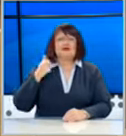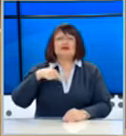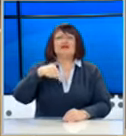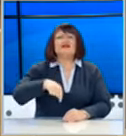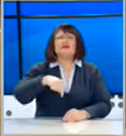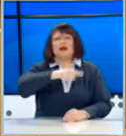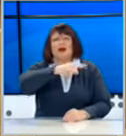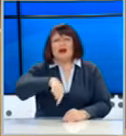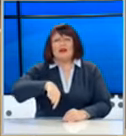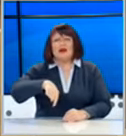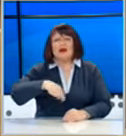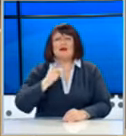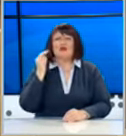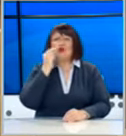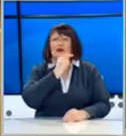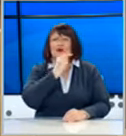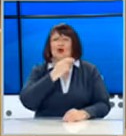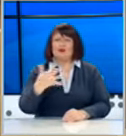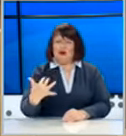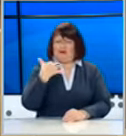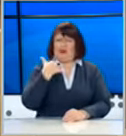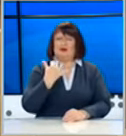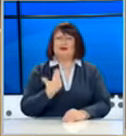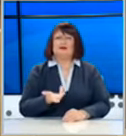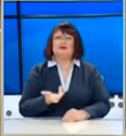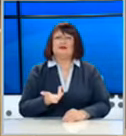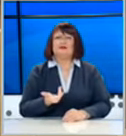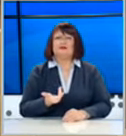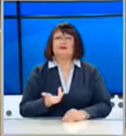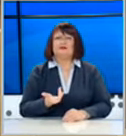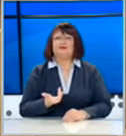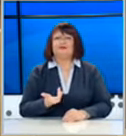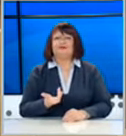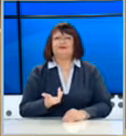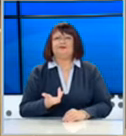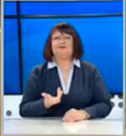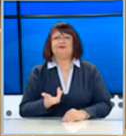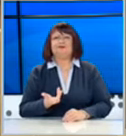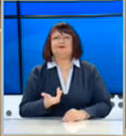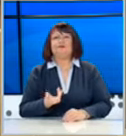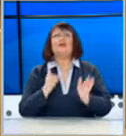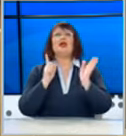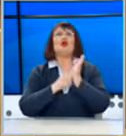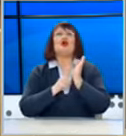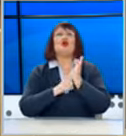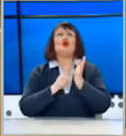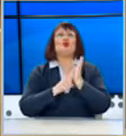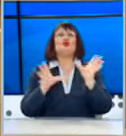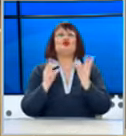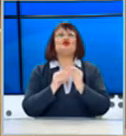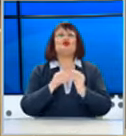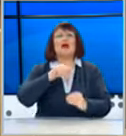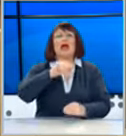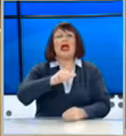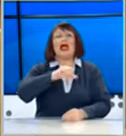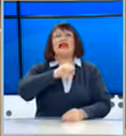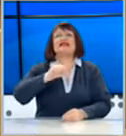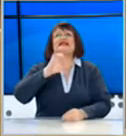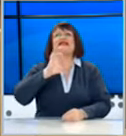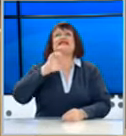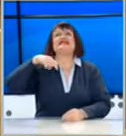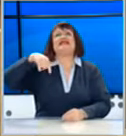σήμερα είχαμε και μια αντεπίθεση για τον νόμο του ΑΣΕΠ. Ο λαλίστατος κύριος